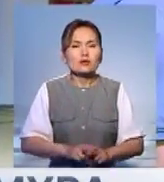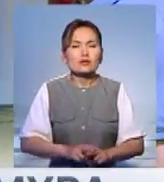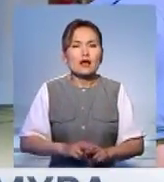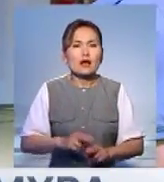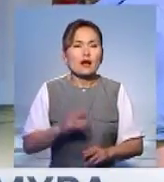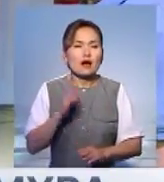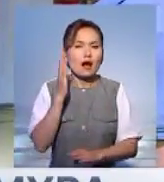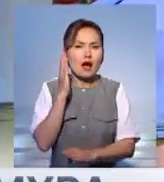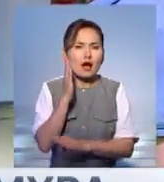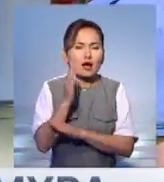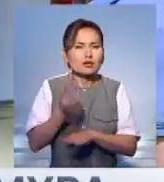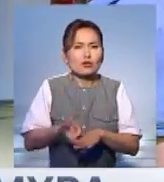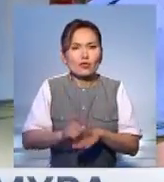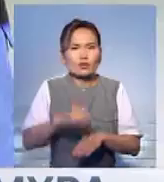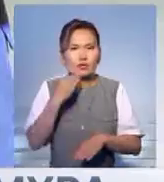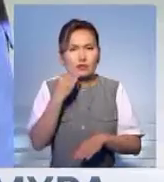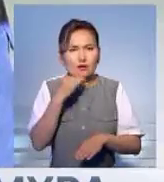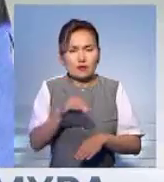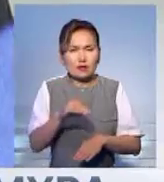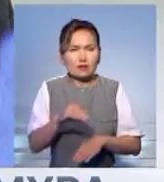ағаш, шанағы